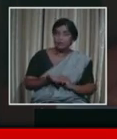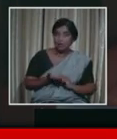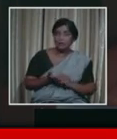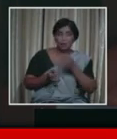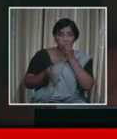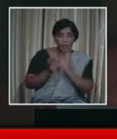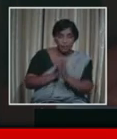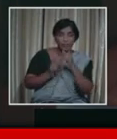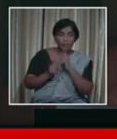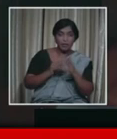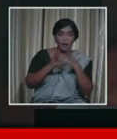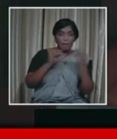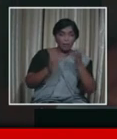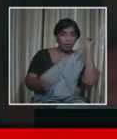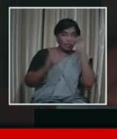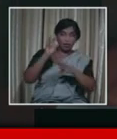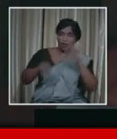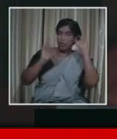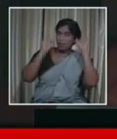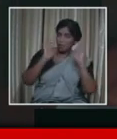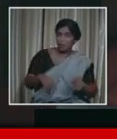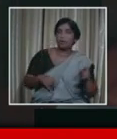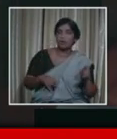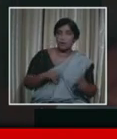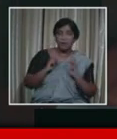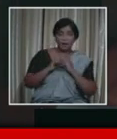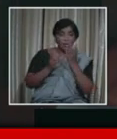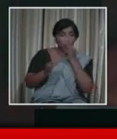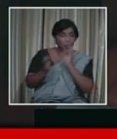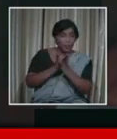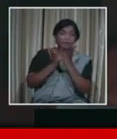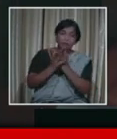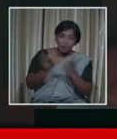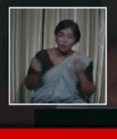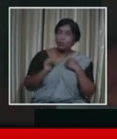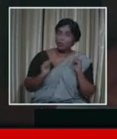ගින්නට පිදුරු දාන්නේ නැතුව මේ ගින්න නිවන්න උත්සාහ කරන්න,